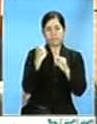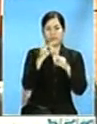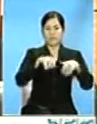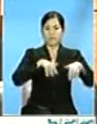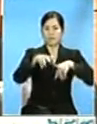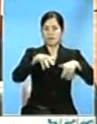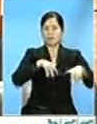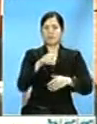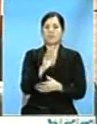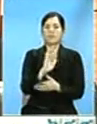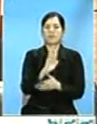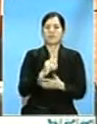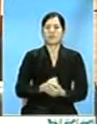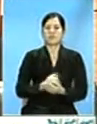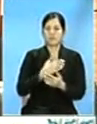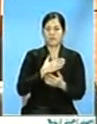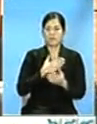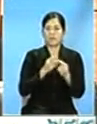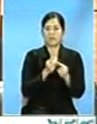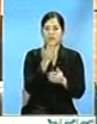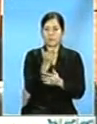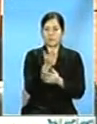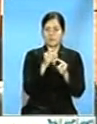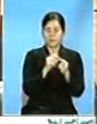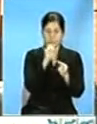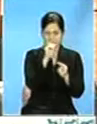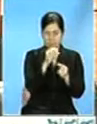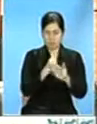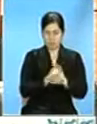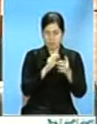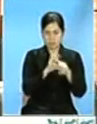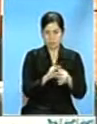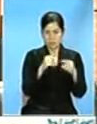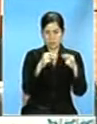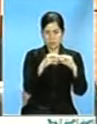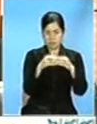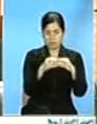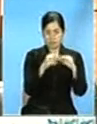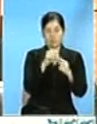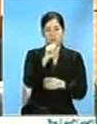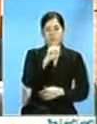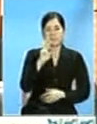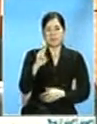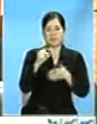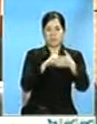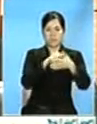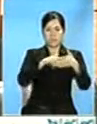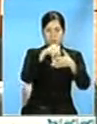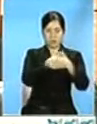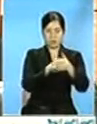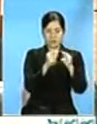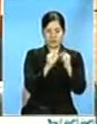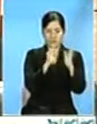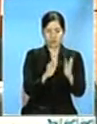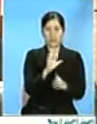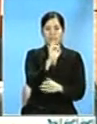ดังนั้นจุดนี้กับผมขอกราบเรียนว่าที่มาของสว.เลือกตั้งใน150คนที่มีอยู่ในรั